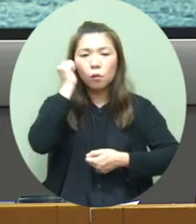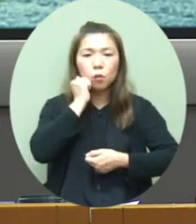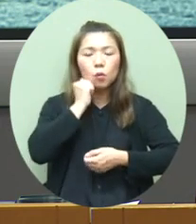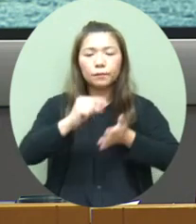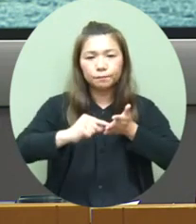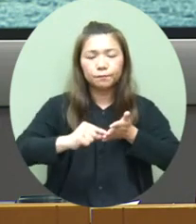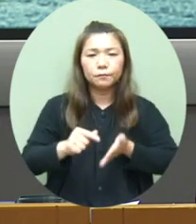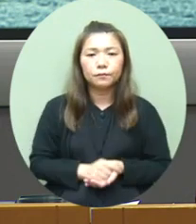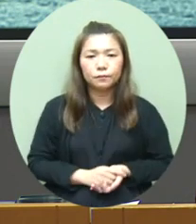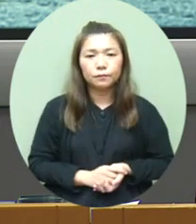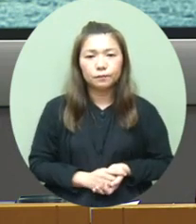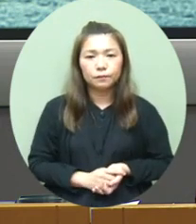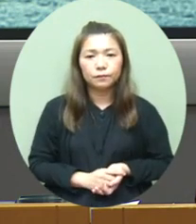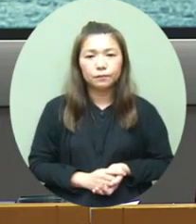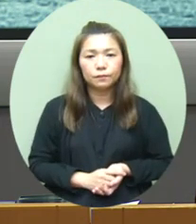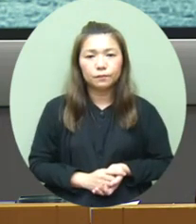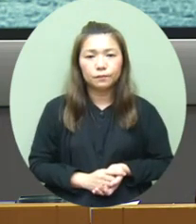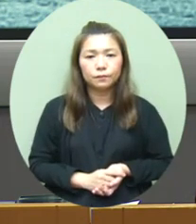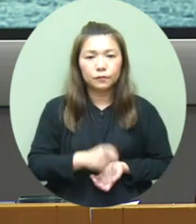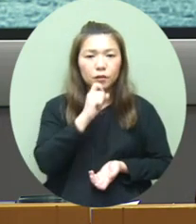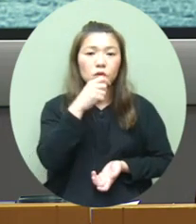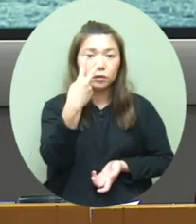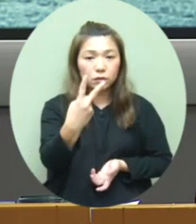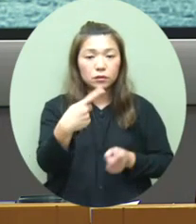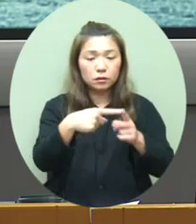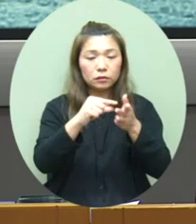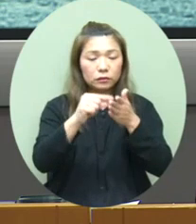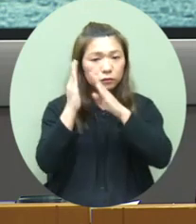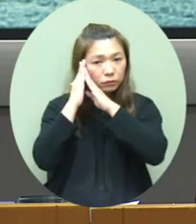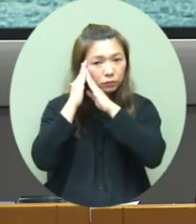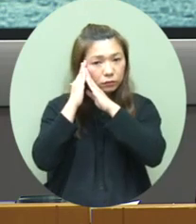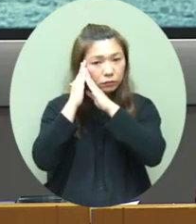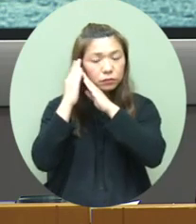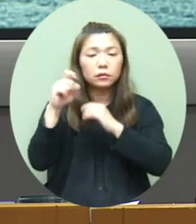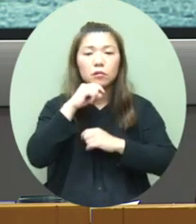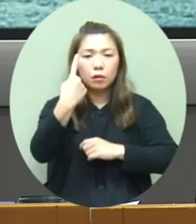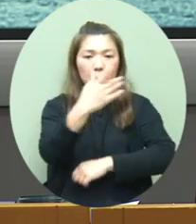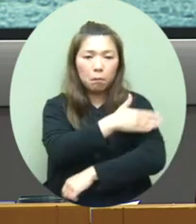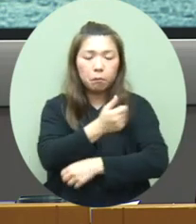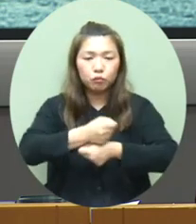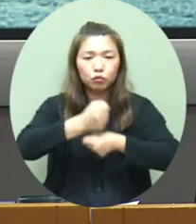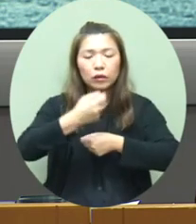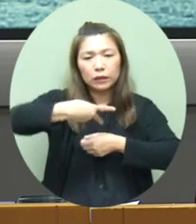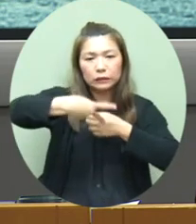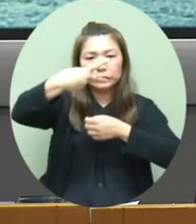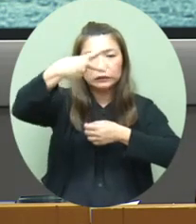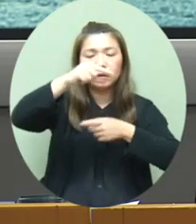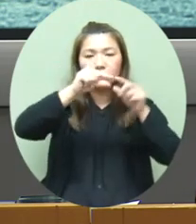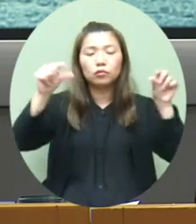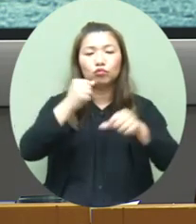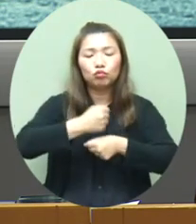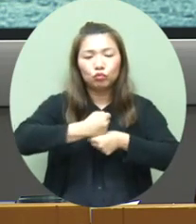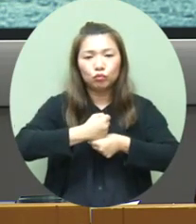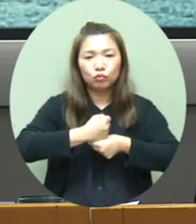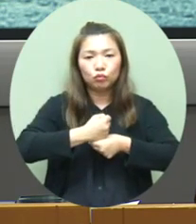啦。咁佢就有2個院友同埋1個工作人員喺2樓啦，咁